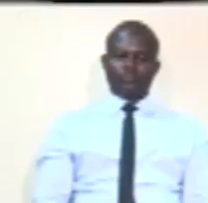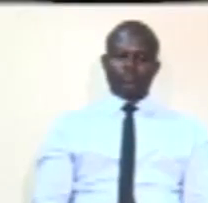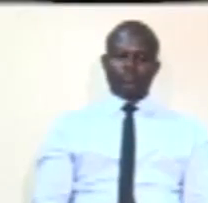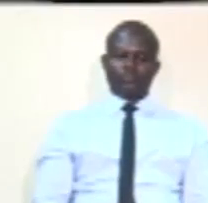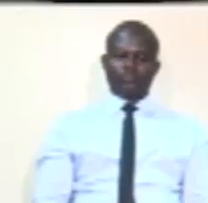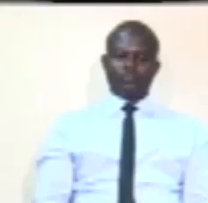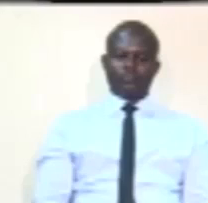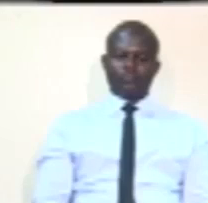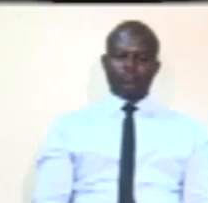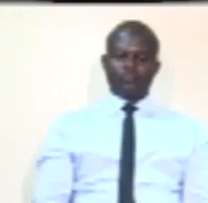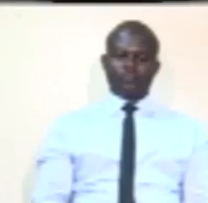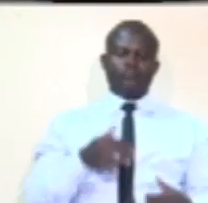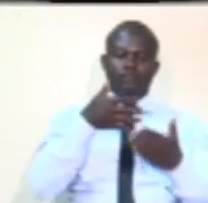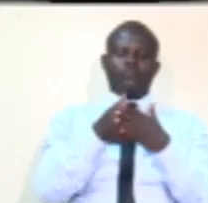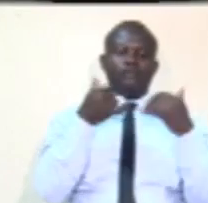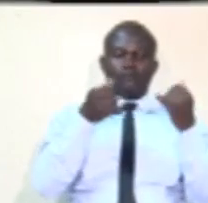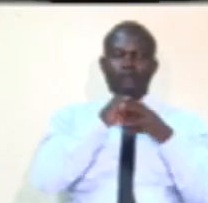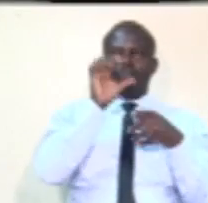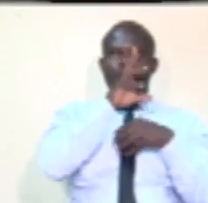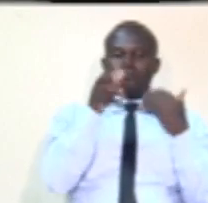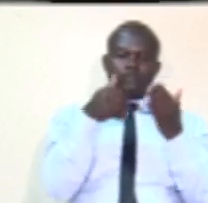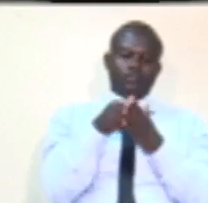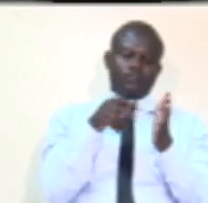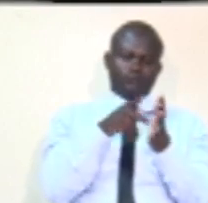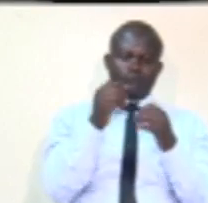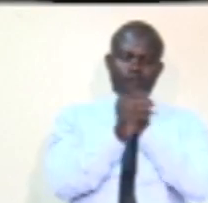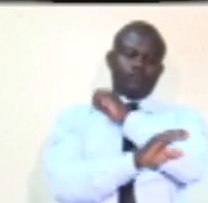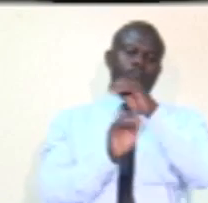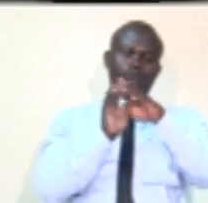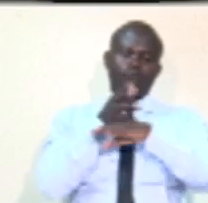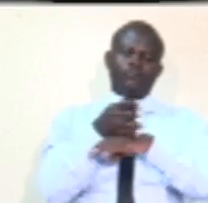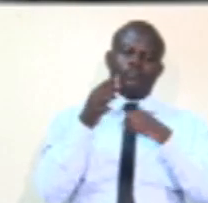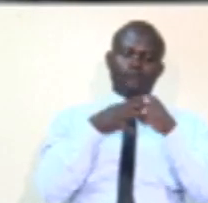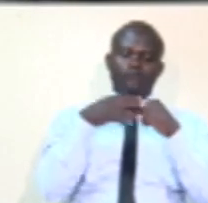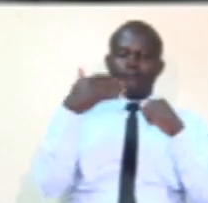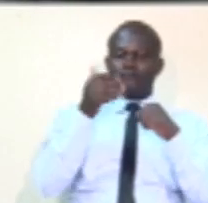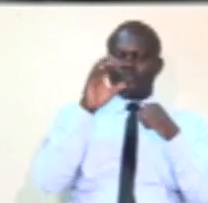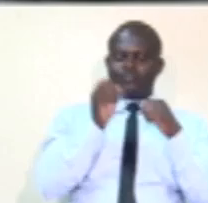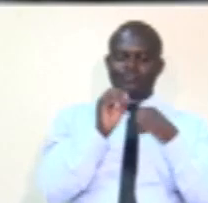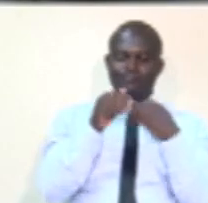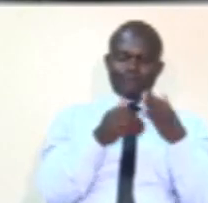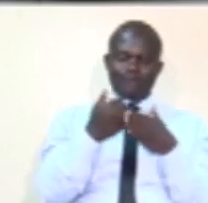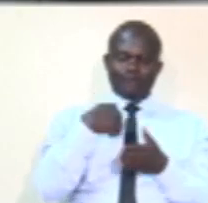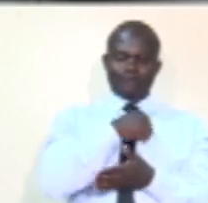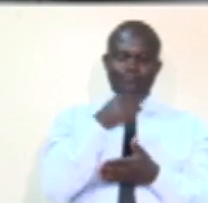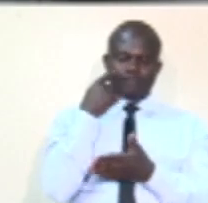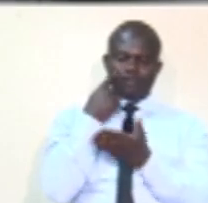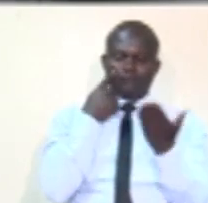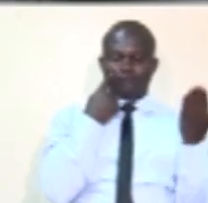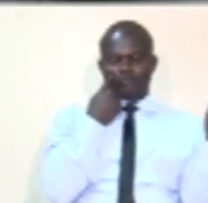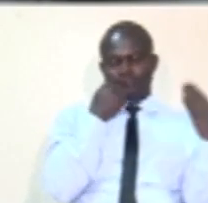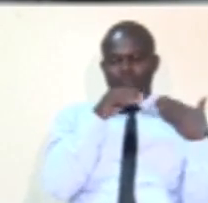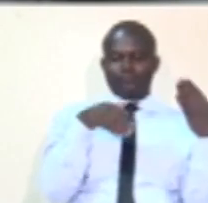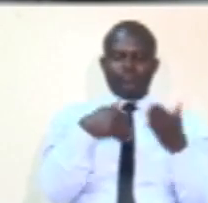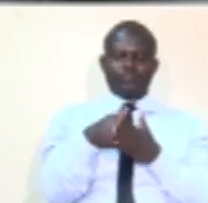Africa. Kugeza ubu umugabane wa Afurika utumiza hanze yawe inkingo zirenga 95% y'izukenera buri mwaka, intego